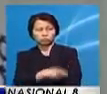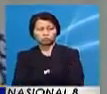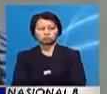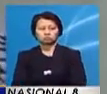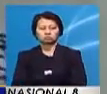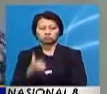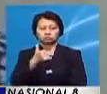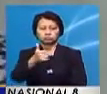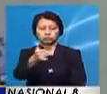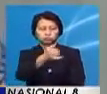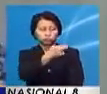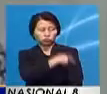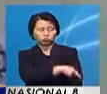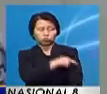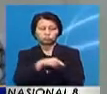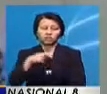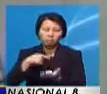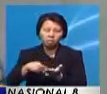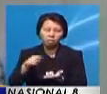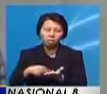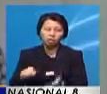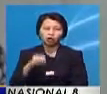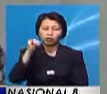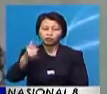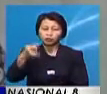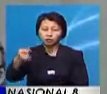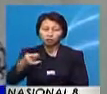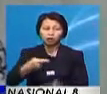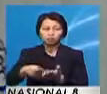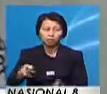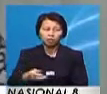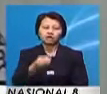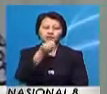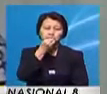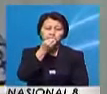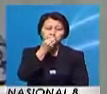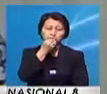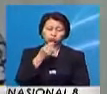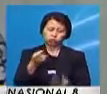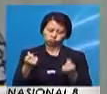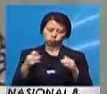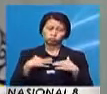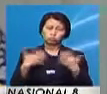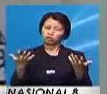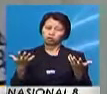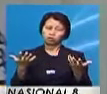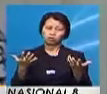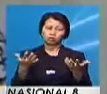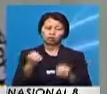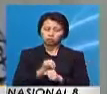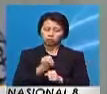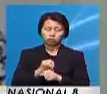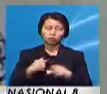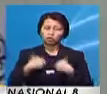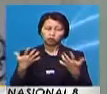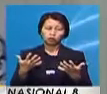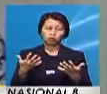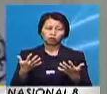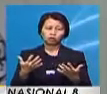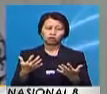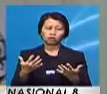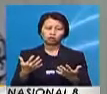bayar. Nak duit berlakon, sebit uang kena bayar, nak makan. Saya tak ada duit. Saya tak kerja, saya